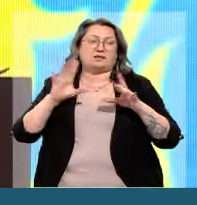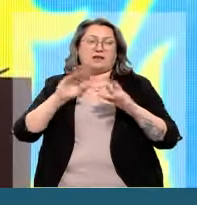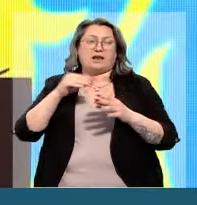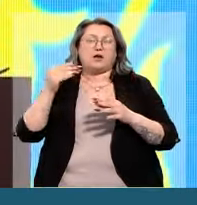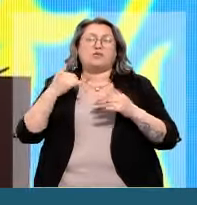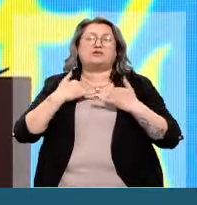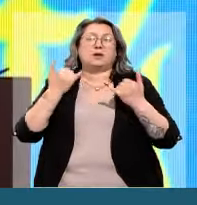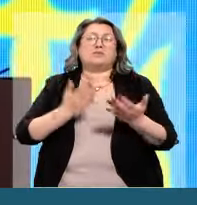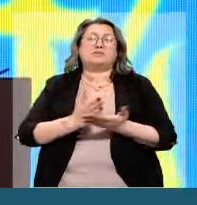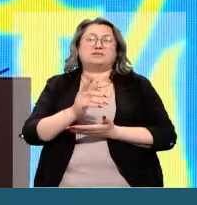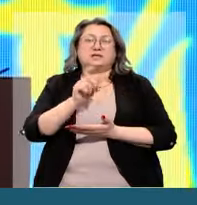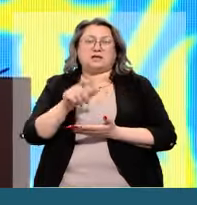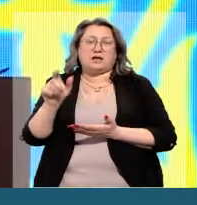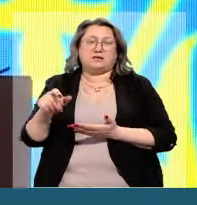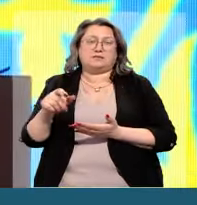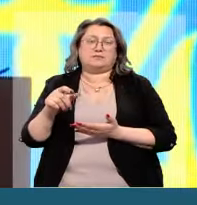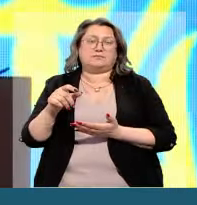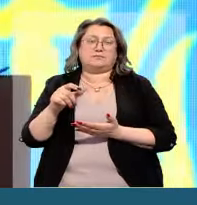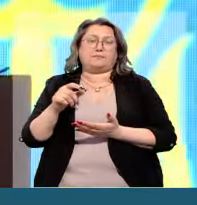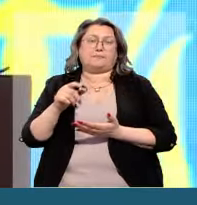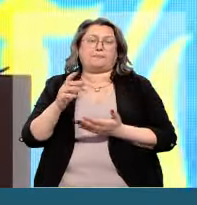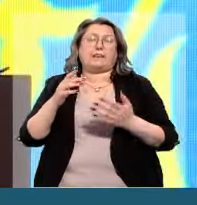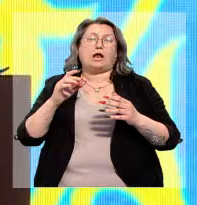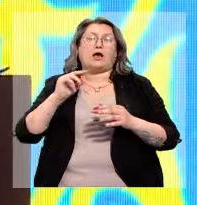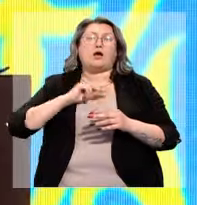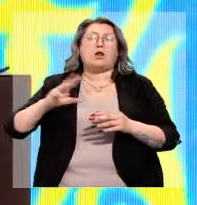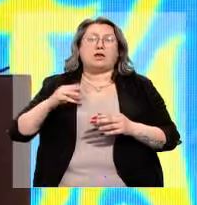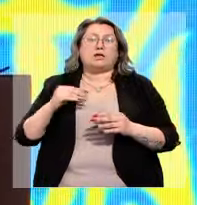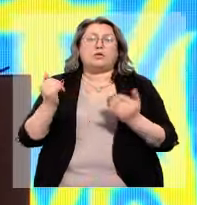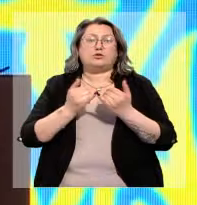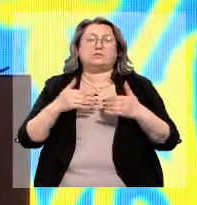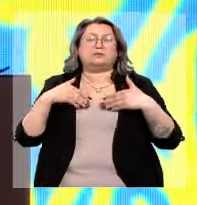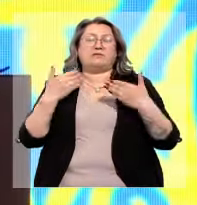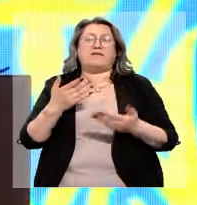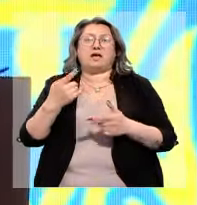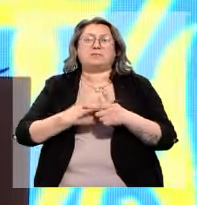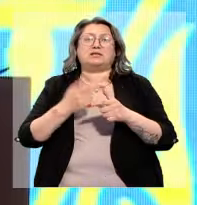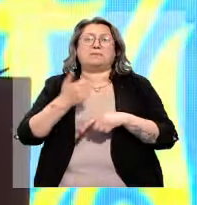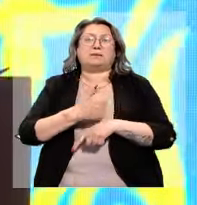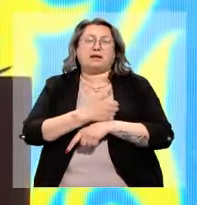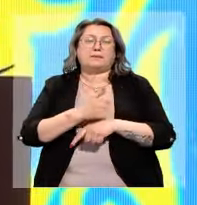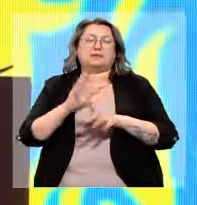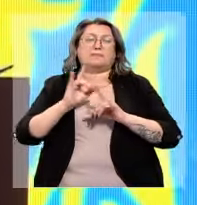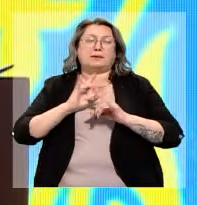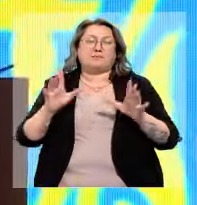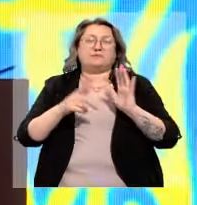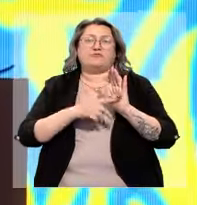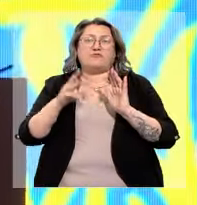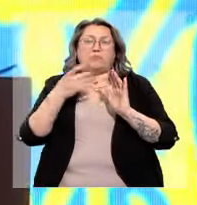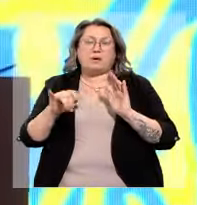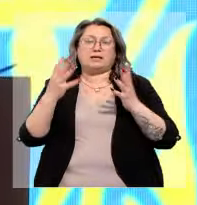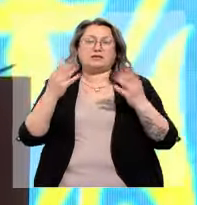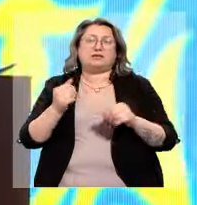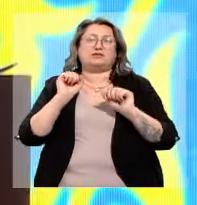Уважаемые ветераны, коллеги, гости, поздравляю вас от имени департамента с праздником 7 мая